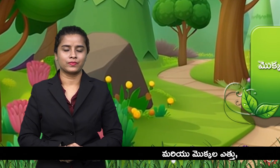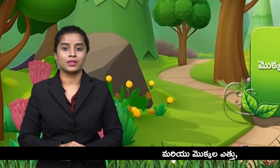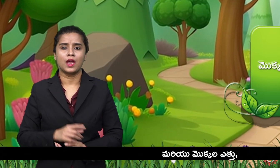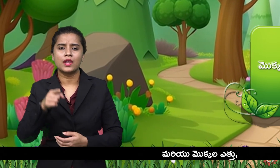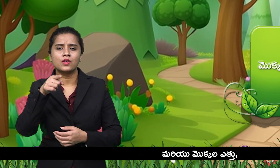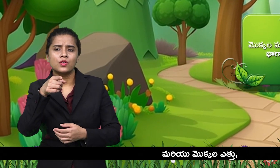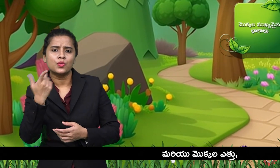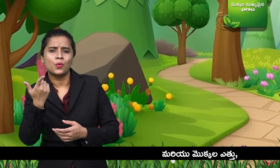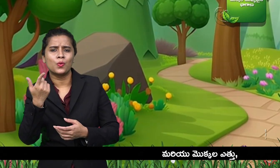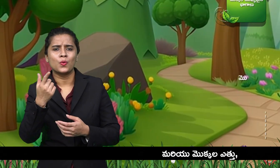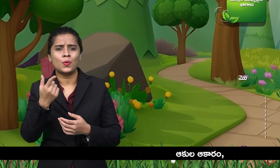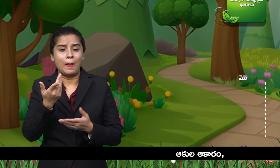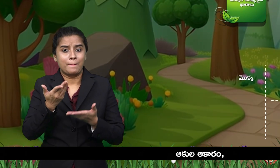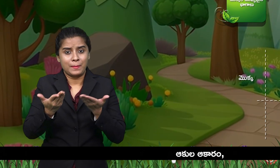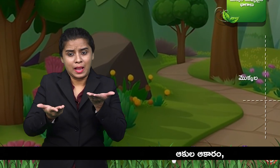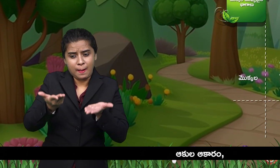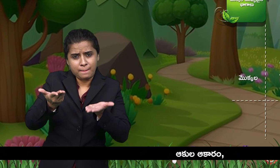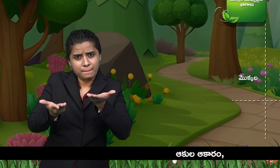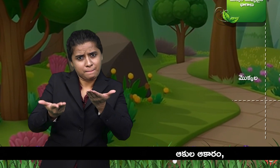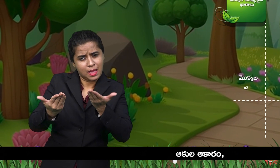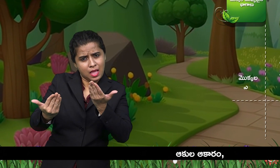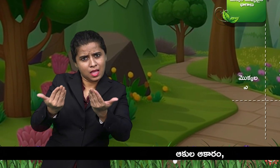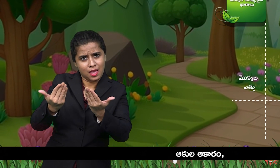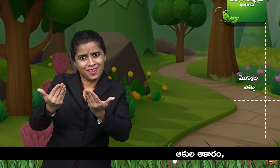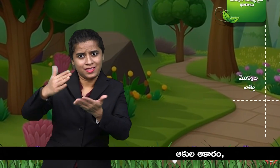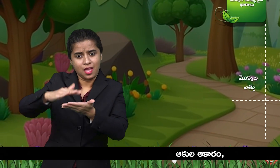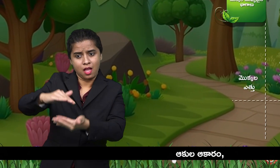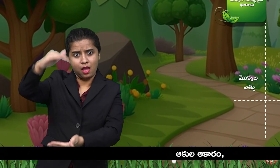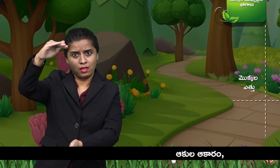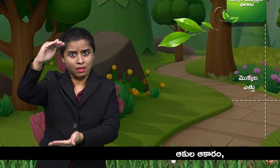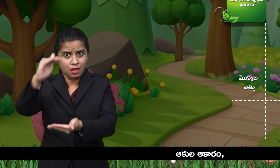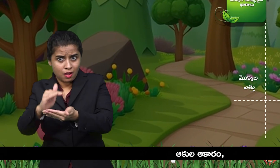మరియు మొక్కల ఎత్తు, ఆకుల ఆకారం,